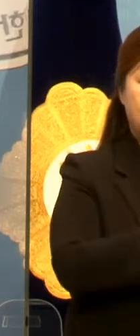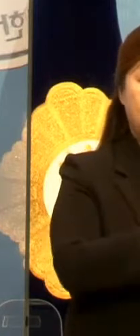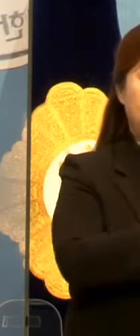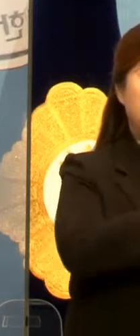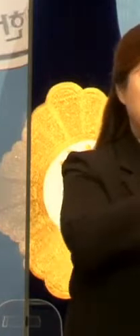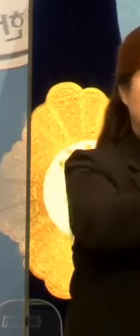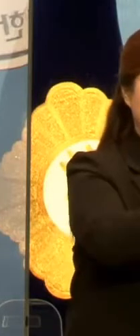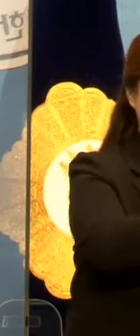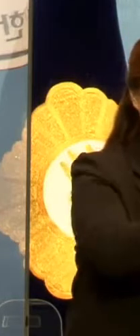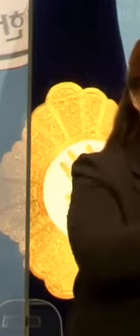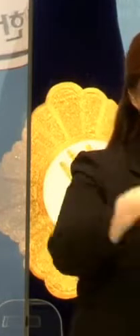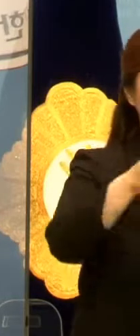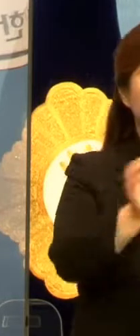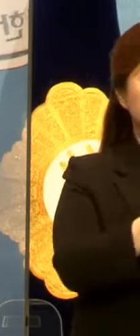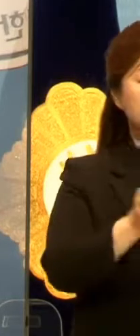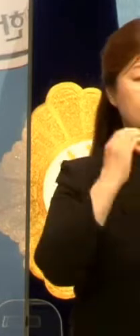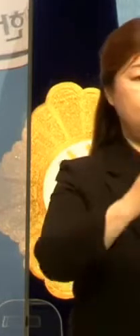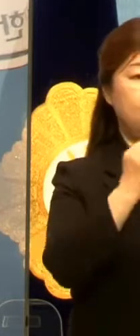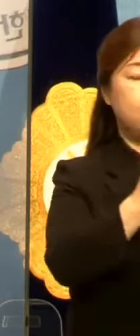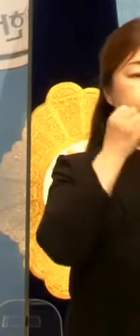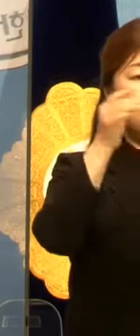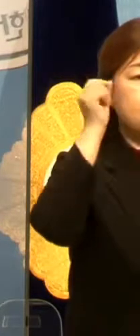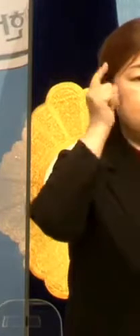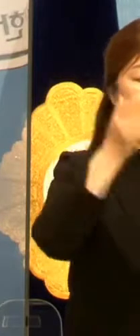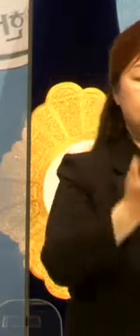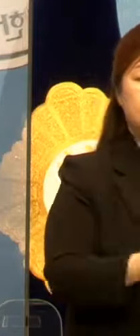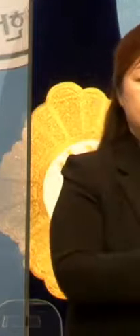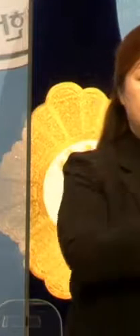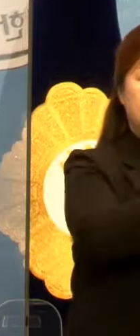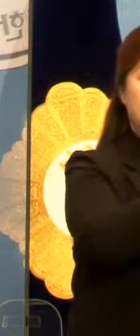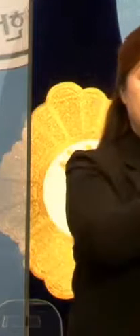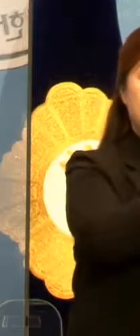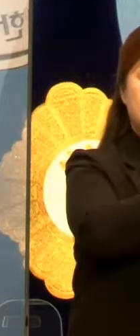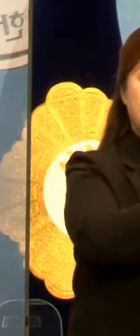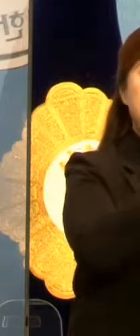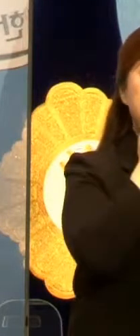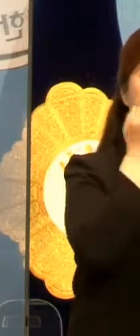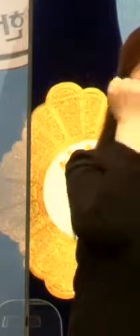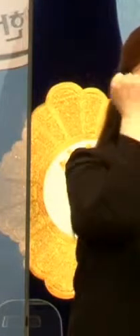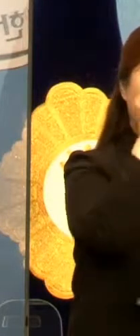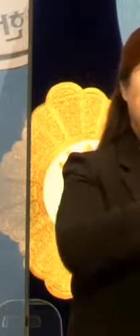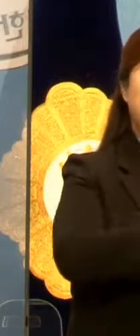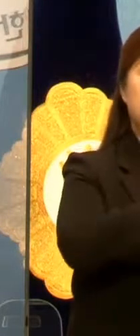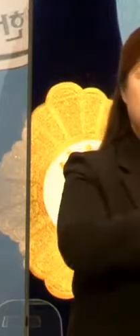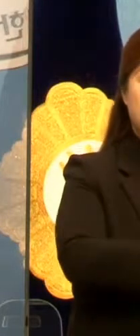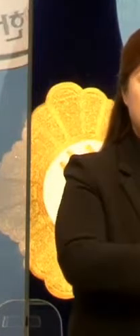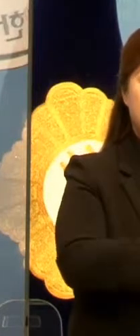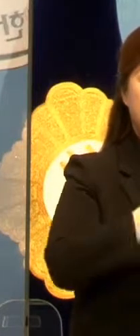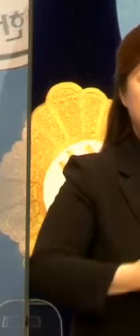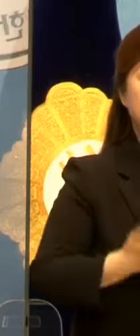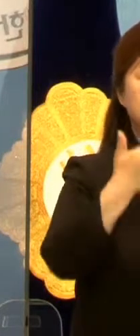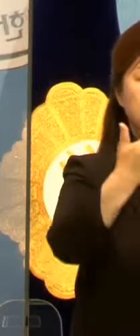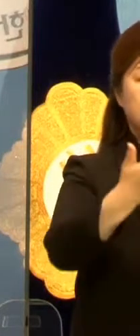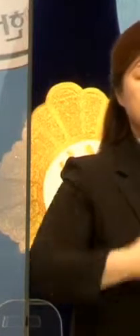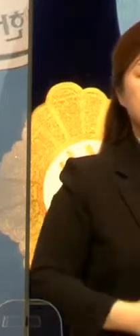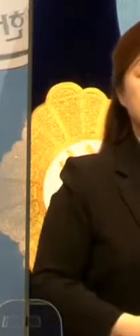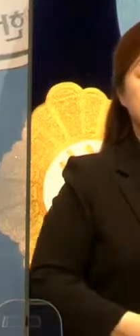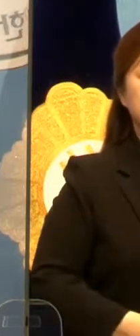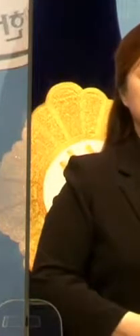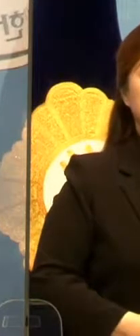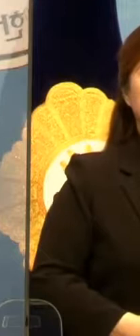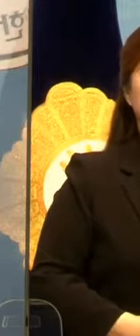소통하며 지도부와 소통하며 새로운 인재 육성 구조를 만들 수 있는 발판이 마련되어 있다는 점을 다시 한번 말씀 드리겠습니다